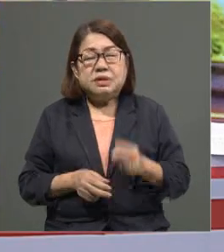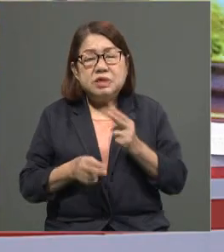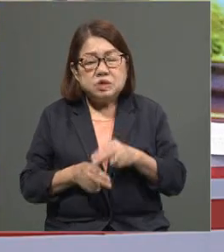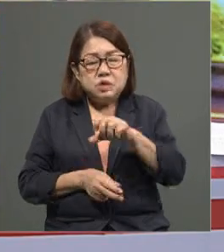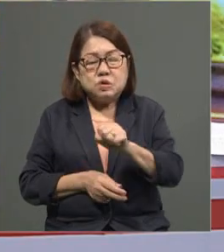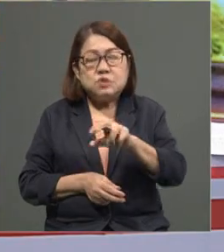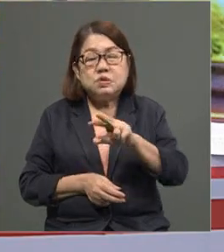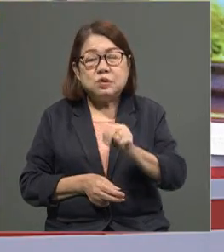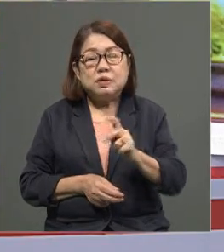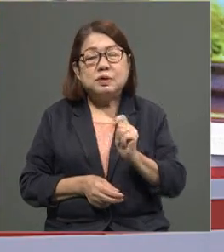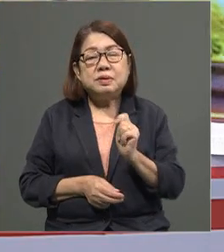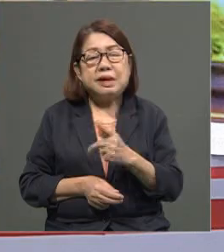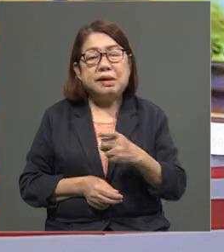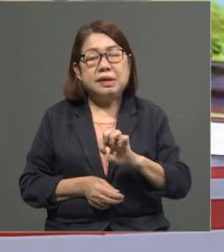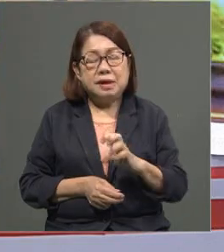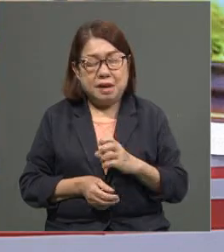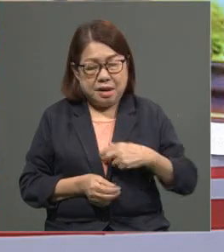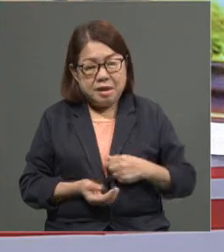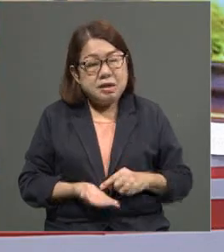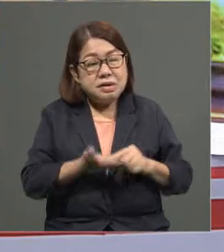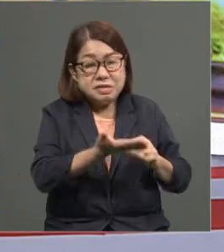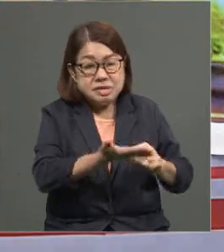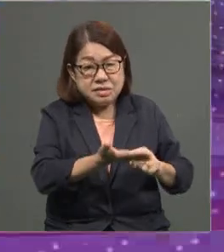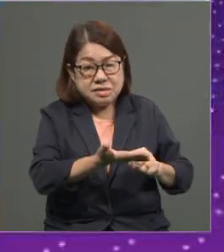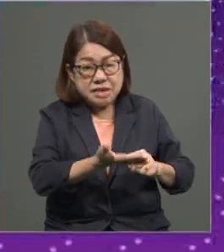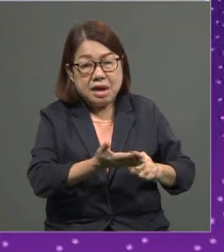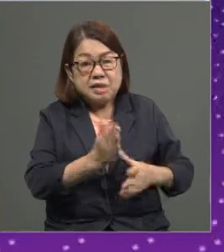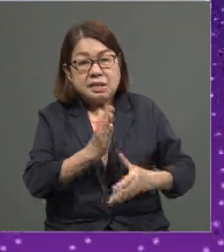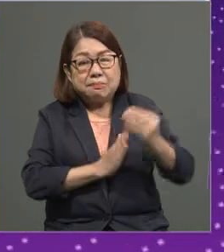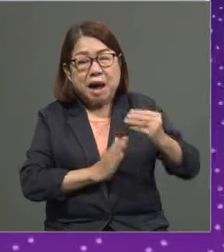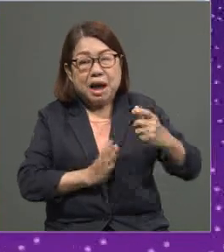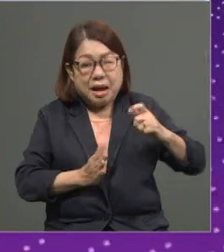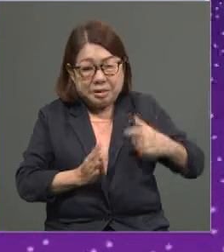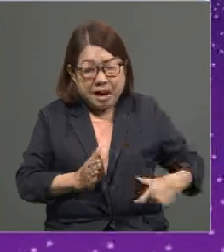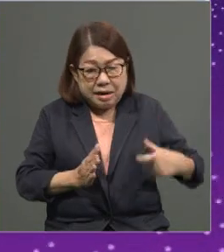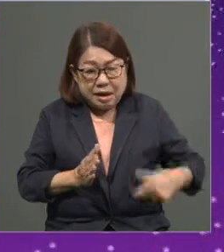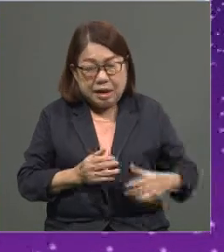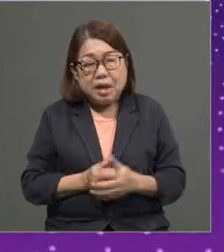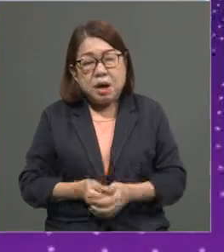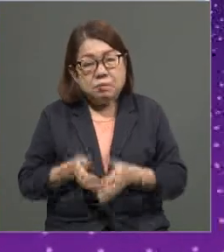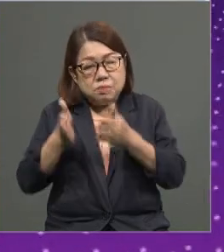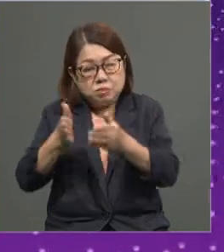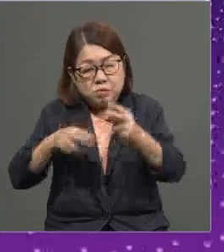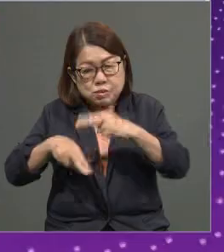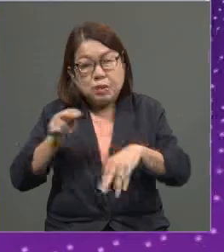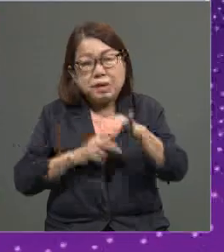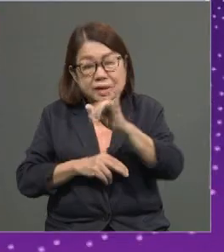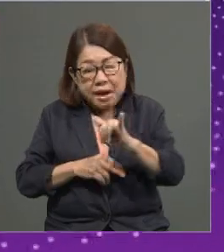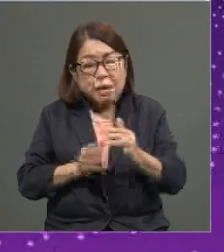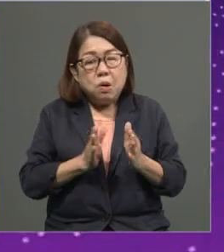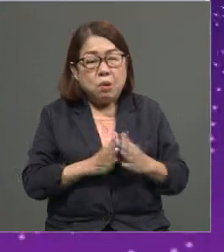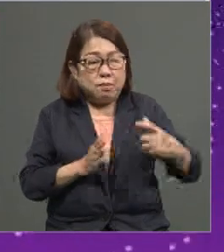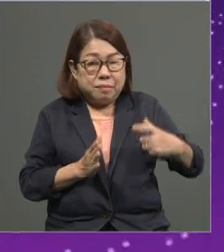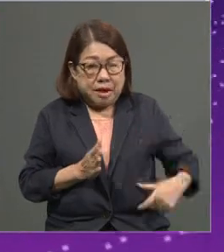ยื่นหนังสือต่อสภาทนายความขอให้ตรวจสอบมรรยาทของทนายตั้มและอีกคนนึงก็คือทนายเดชาด้วยนะแต่ว่าที่มาเนี่ยเป็นคน